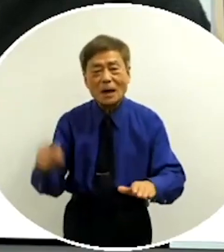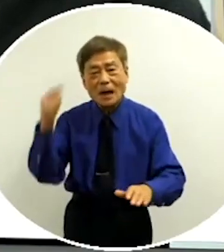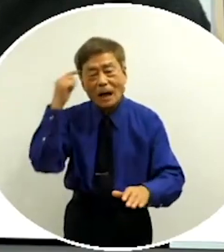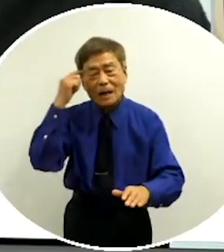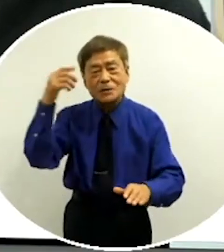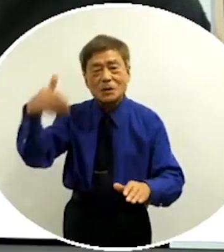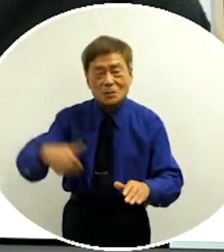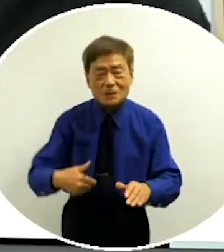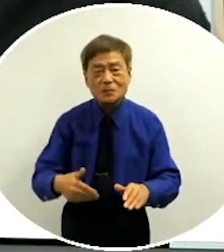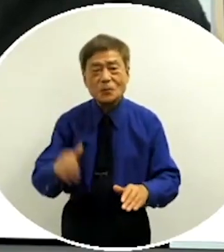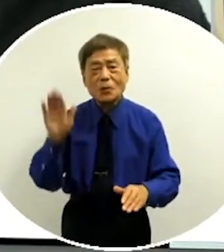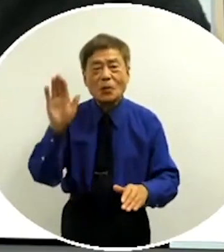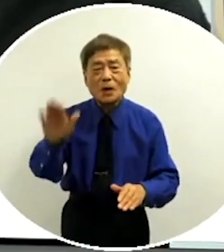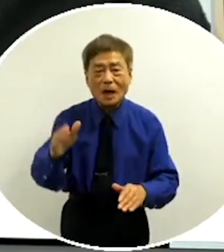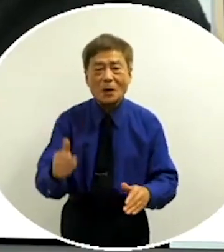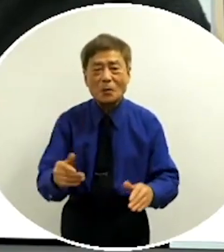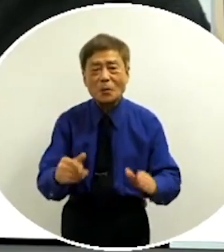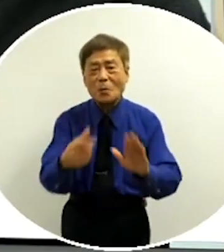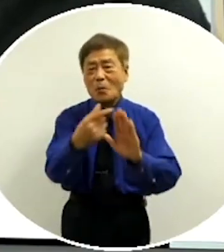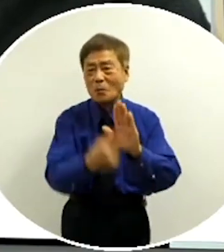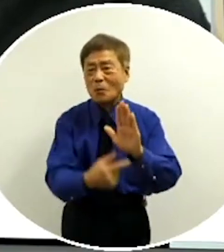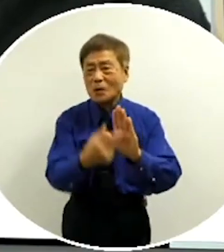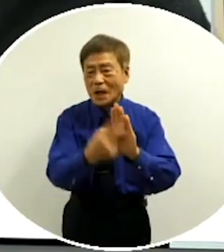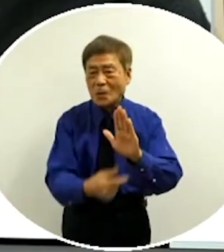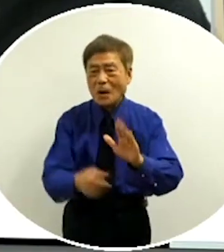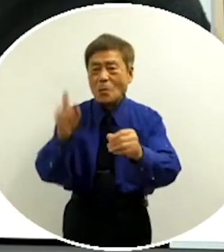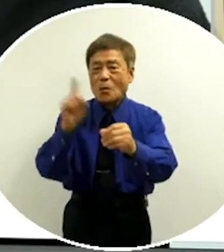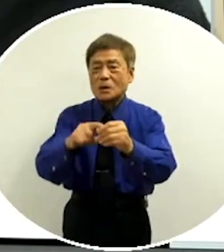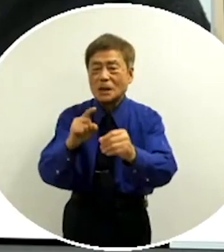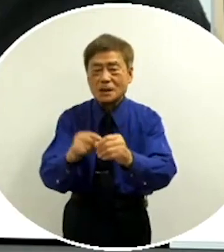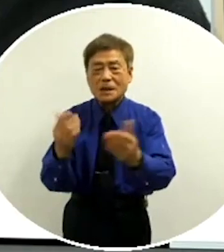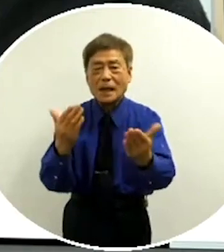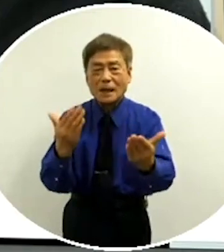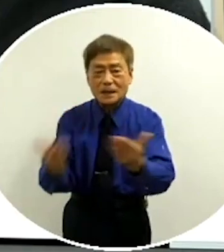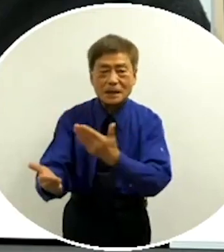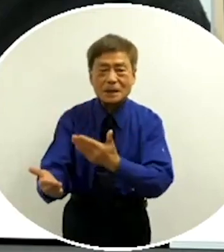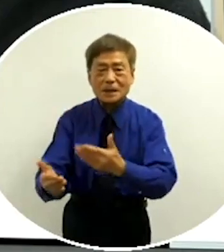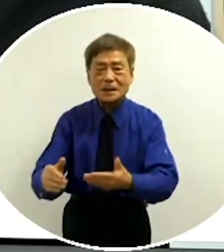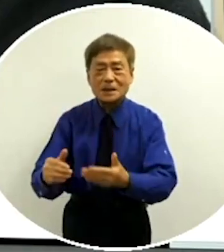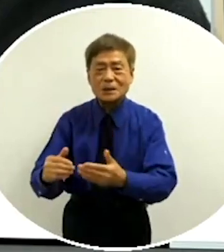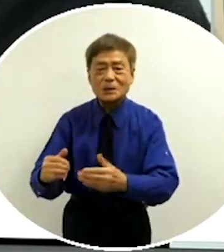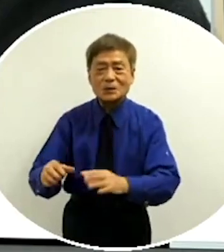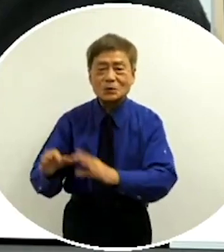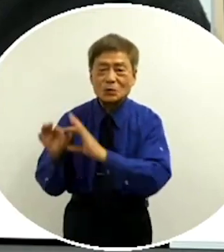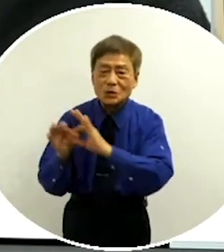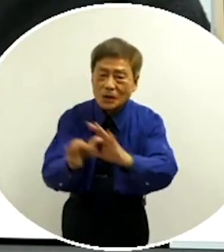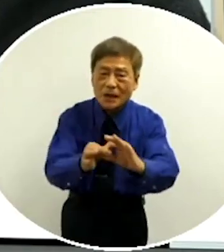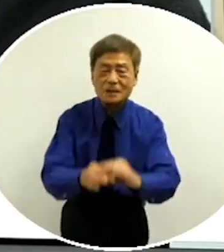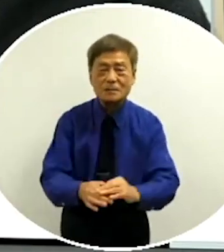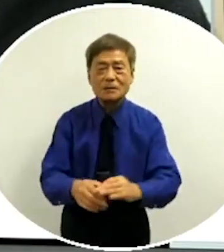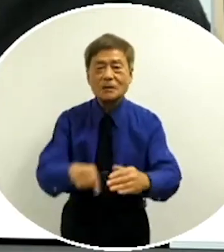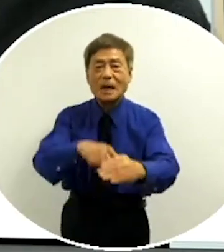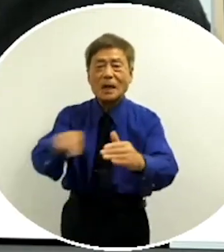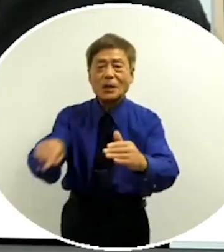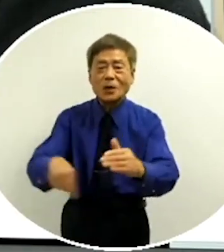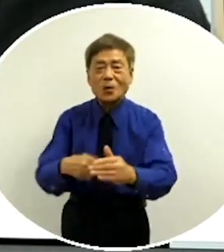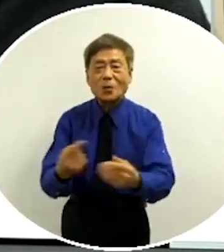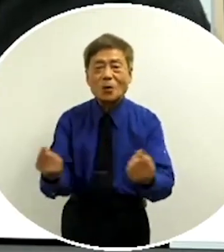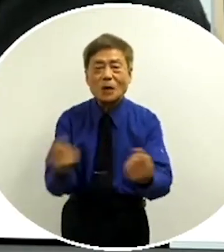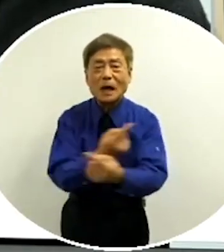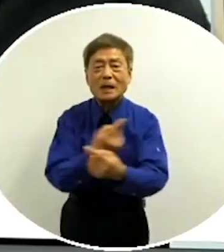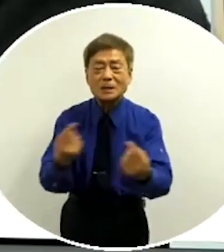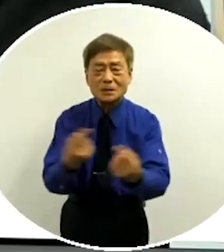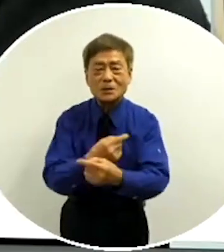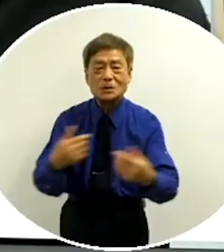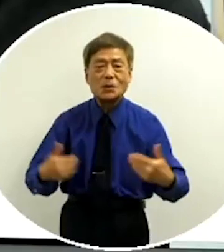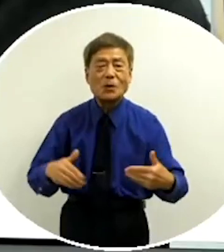ないようにどうやってやるのかっていうことともう1回この参加の仕組みをですね見直す必要があるもちろんえっとパートナーとか